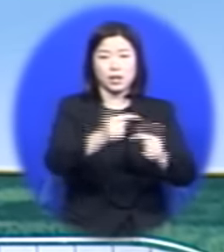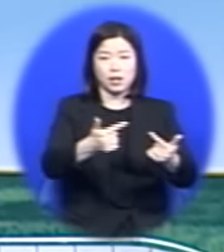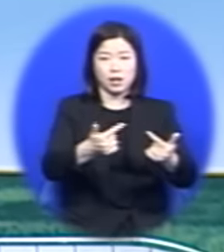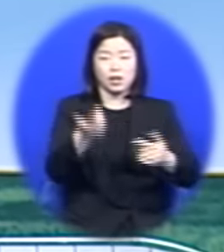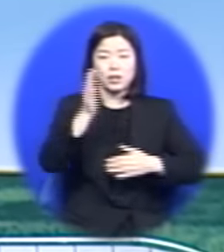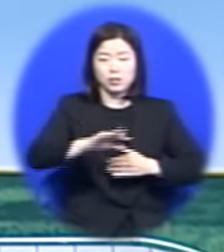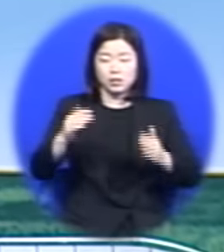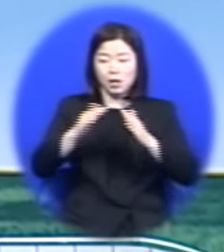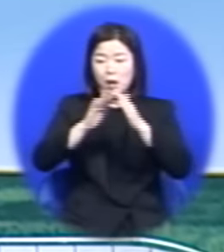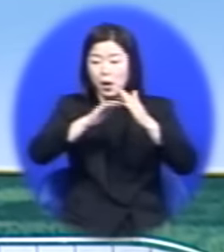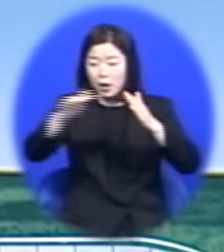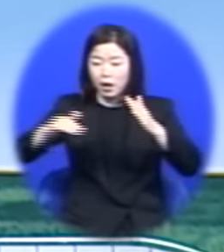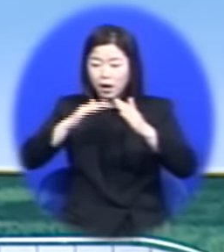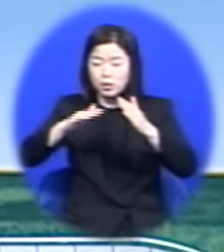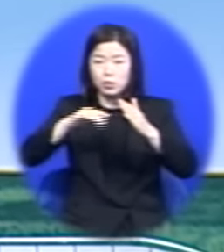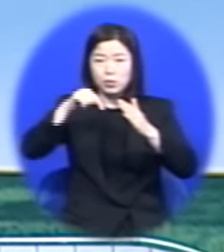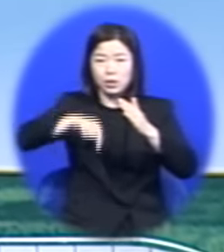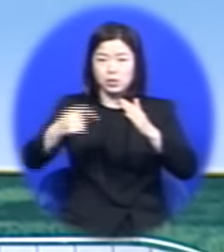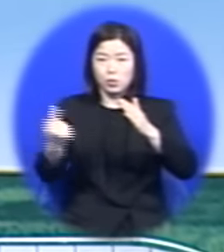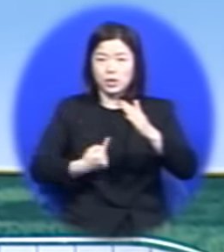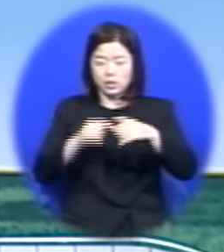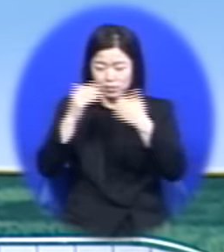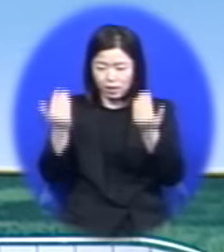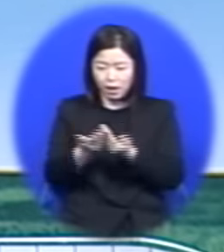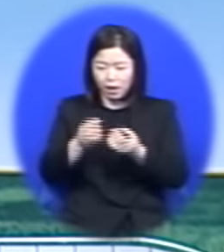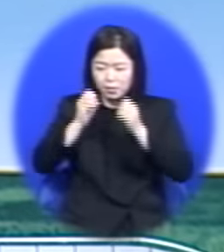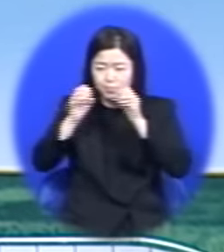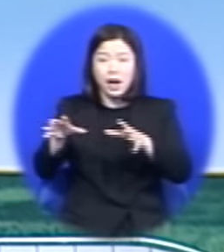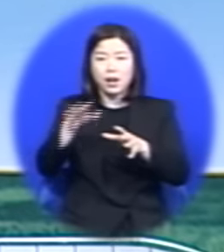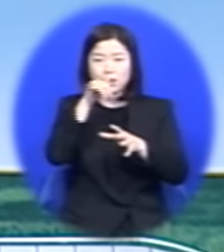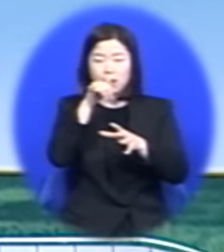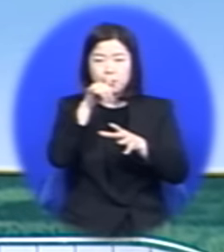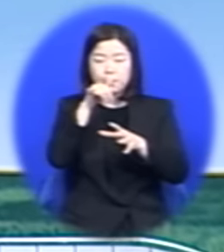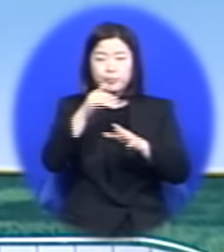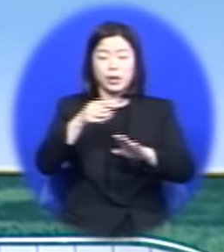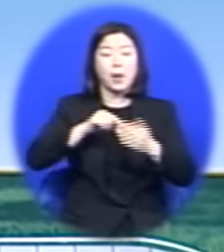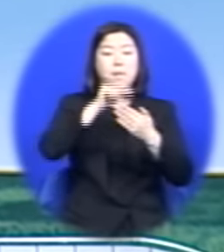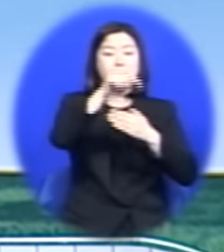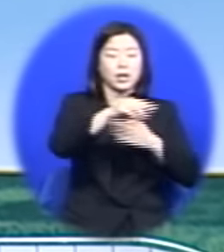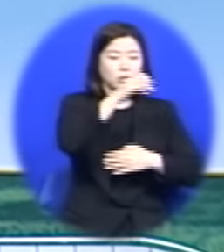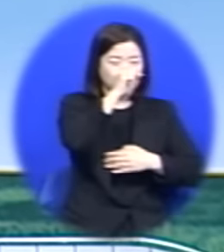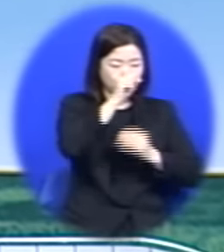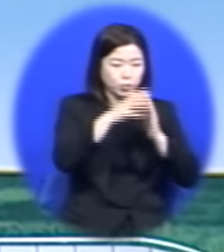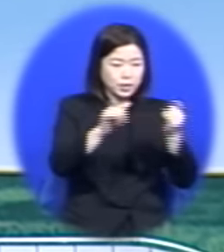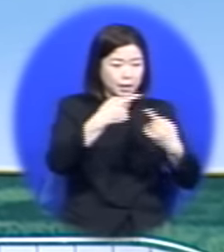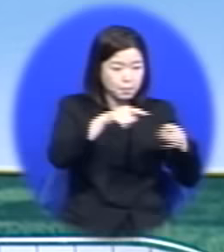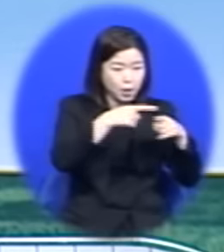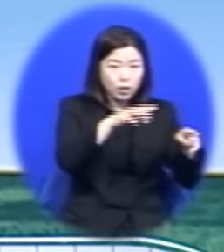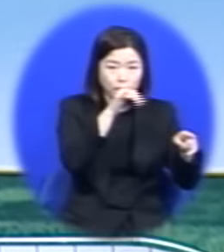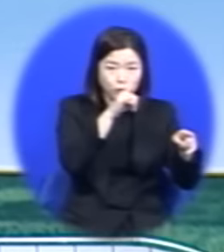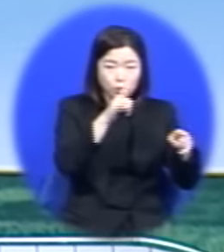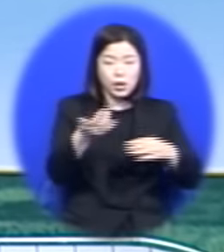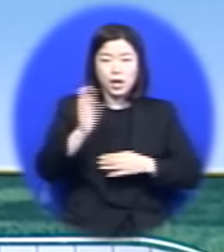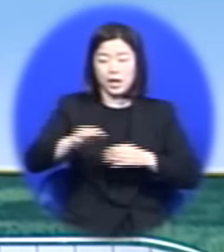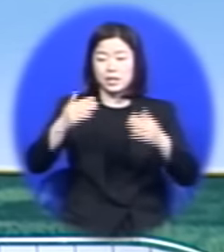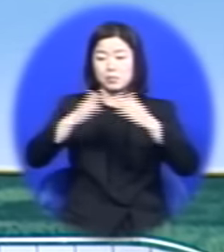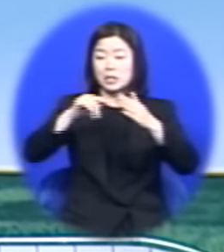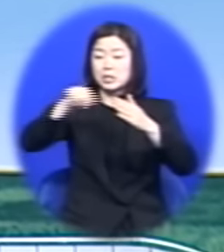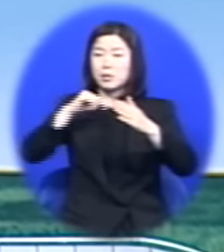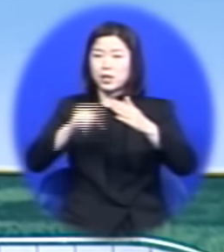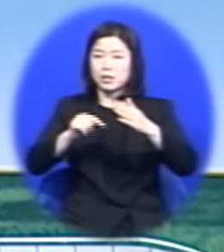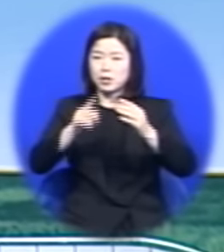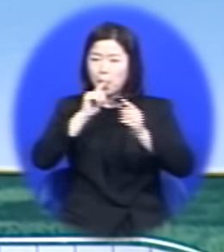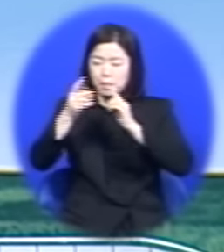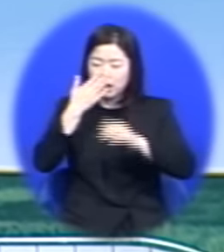다 쏟아놓는 거예요. 바깥에서는 좋은 사람이라는 평가를 듣고 가족들에게는 말할 수